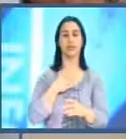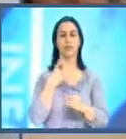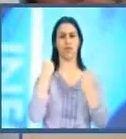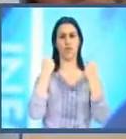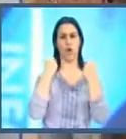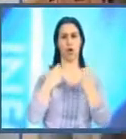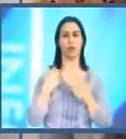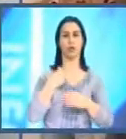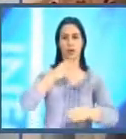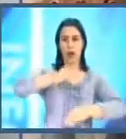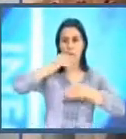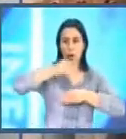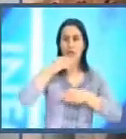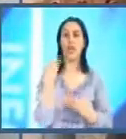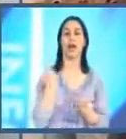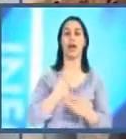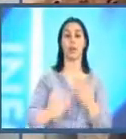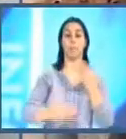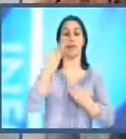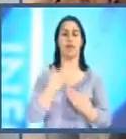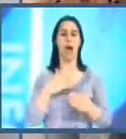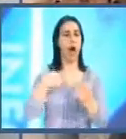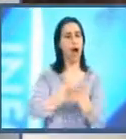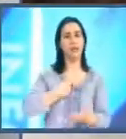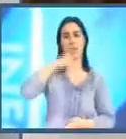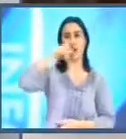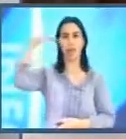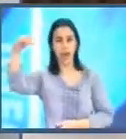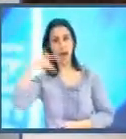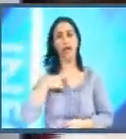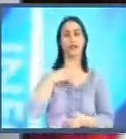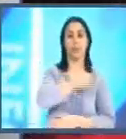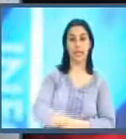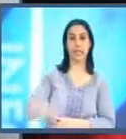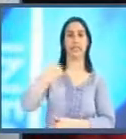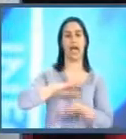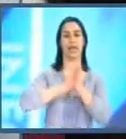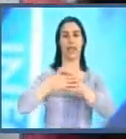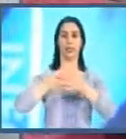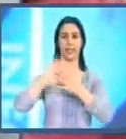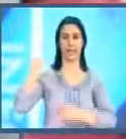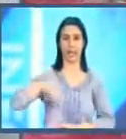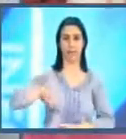forces. L'esmorzar, però, no comença fins que petits i grans s'hagin rentat les mans.